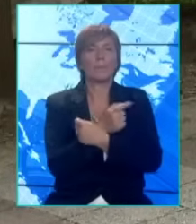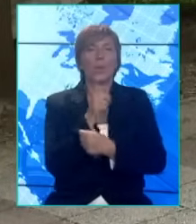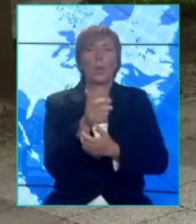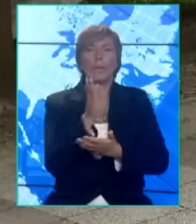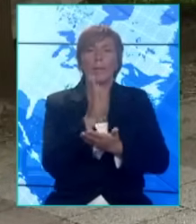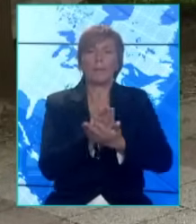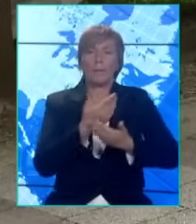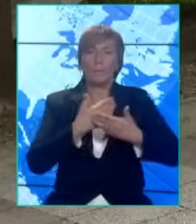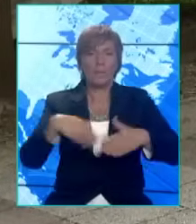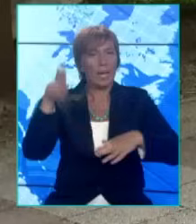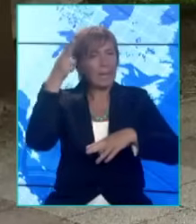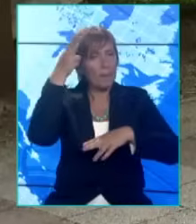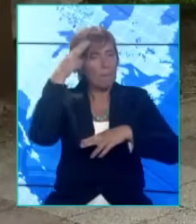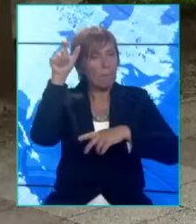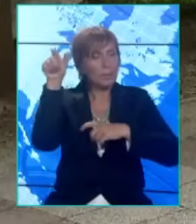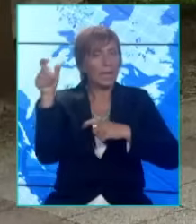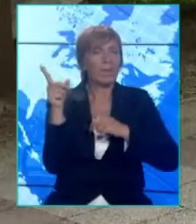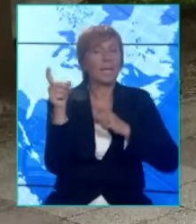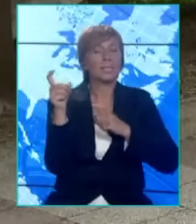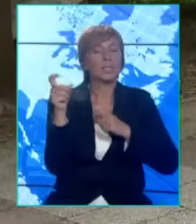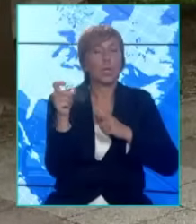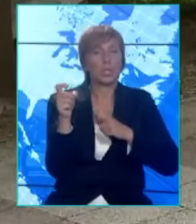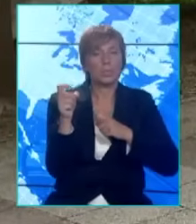bio je veliki poznavalac historijskog